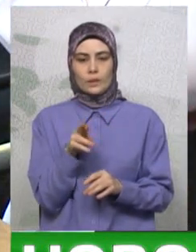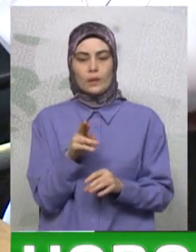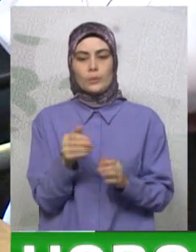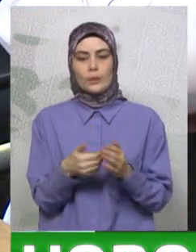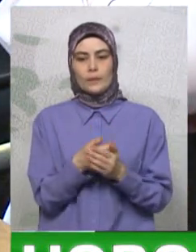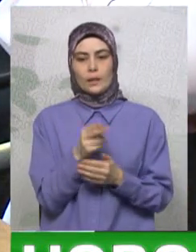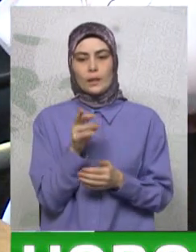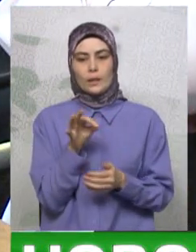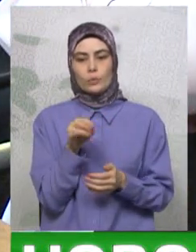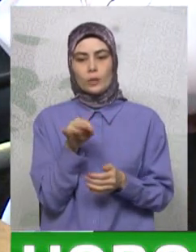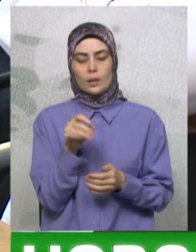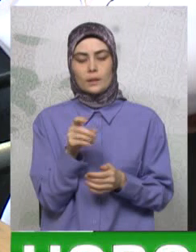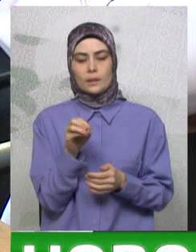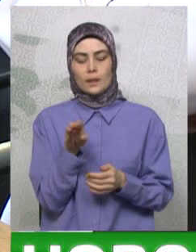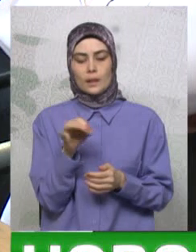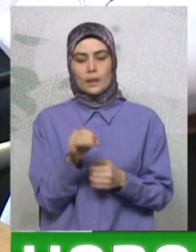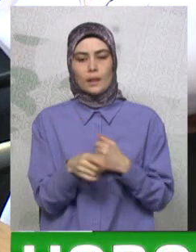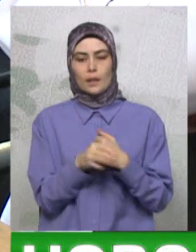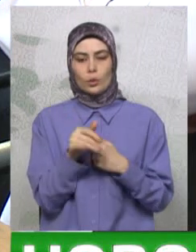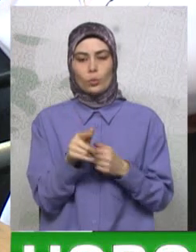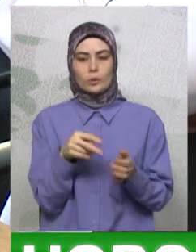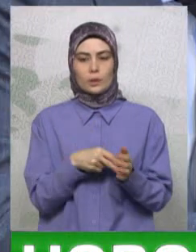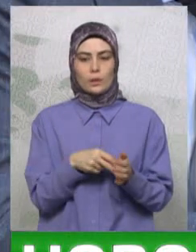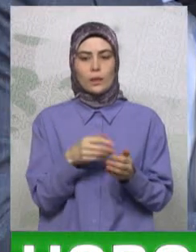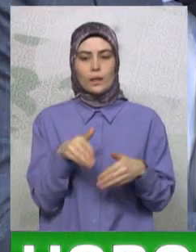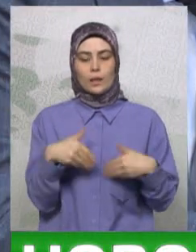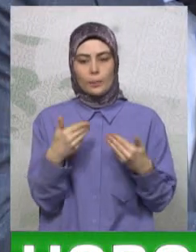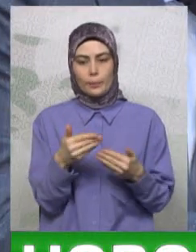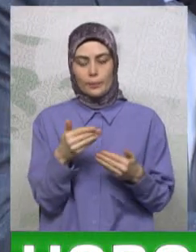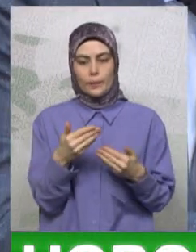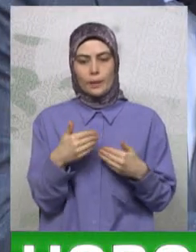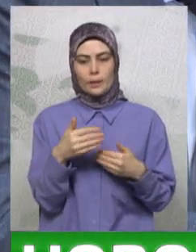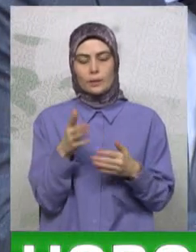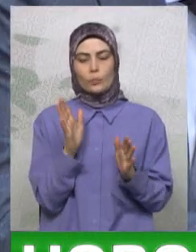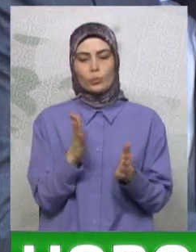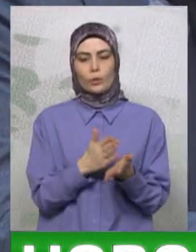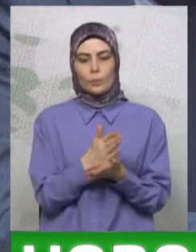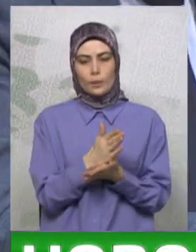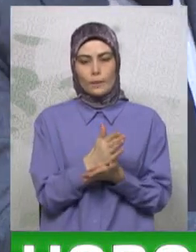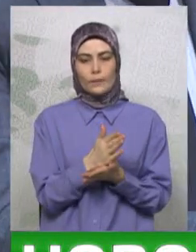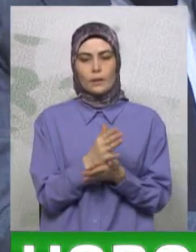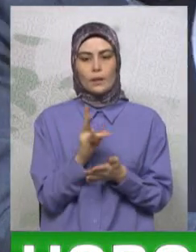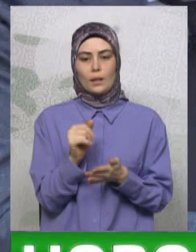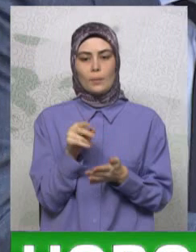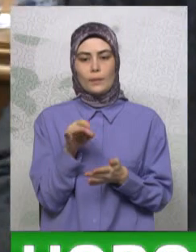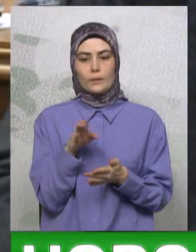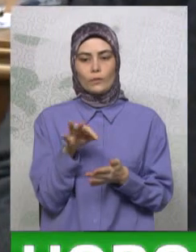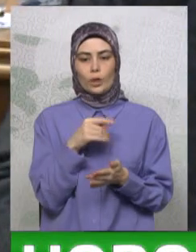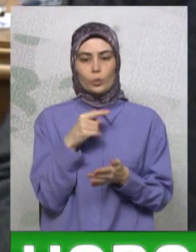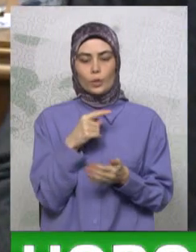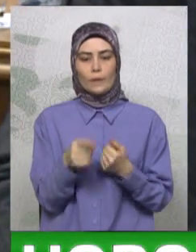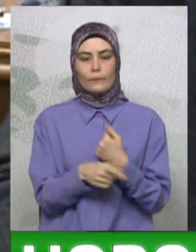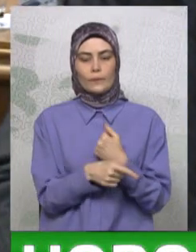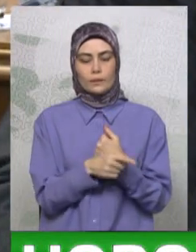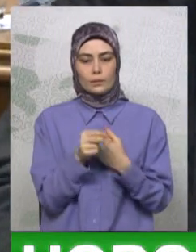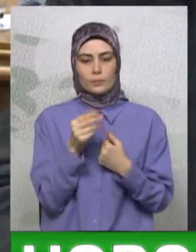обновление коммунальных сетей. Итогом обсуждения стали рекомендации, которые будут направлены в правительство Ингушетии. В окончательном